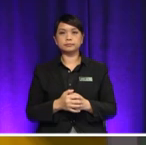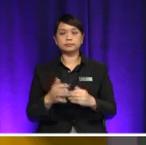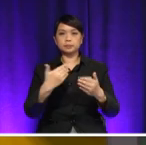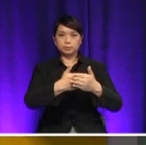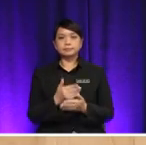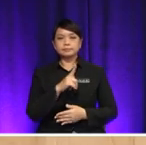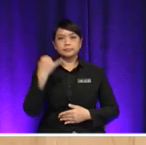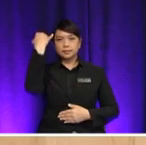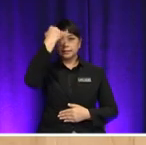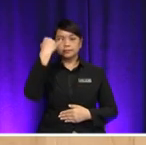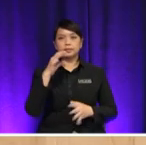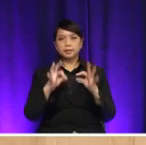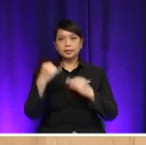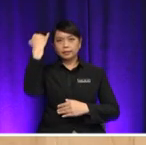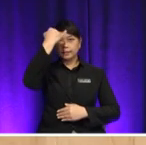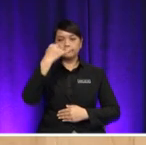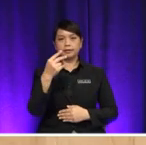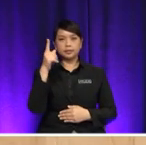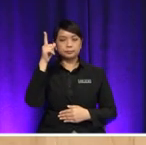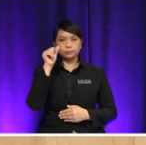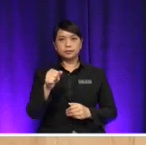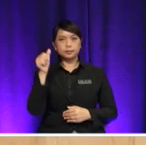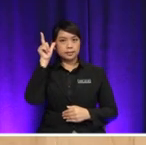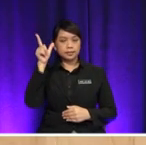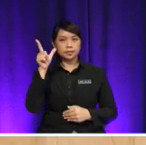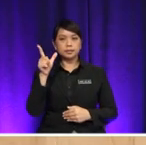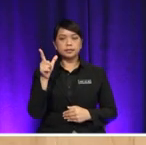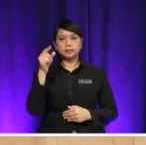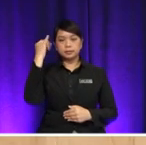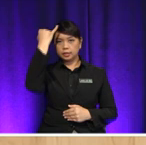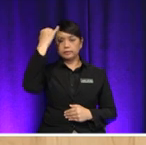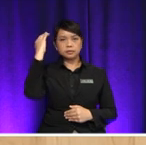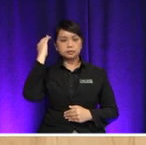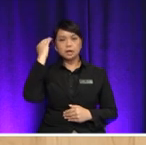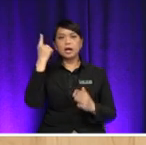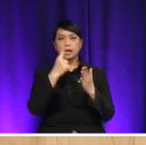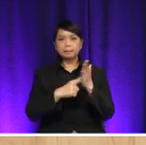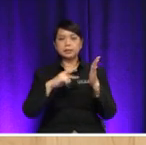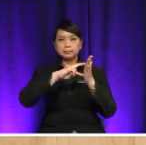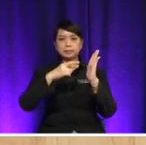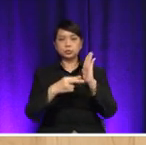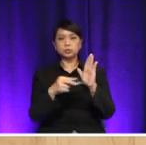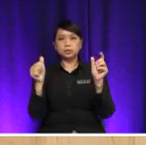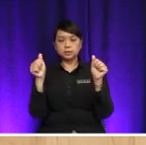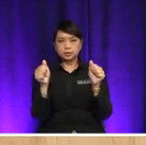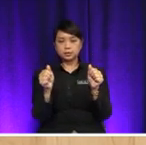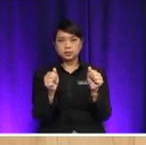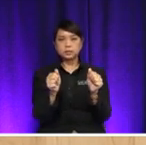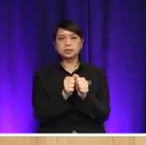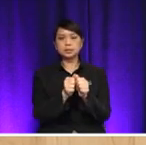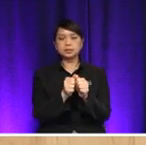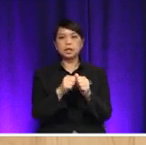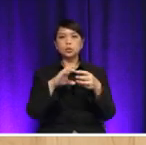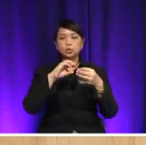tengok contoh soal dan yang kita dapat nemu index nih Ivan tau apa ya dimaksudkan nombu indeks dengan nilai